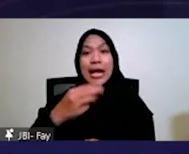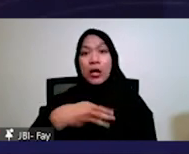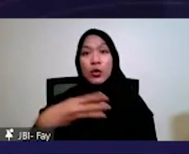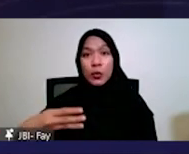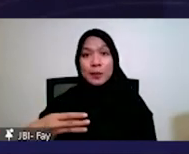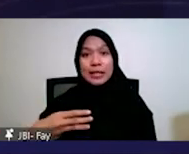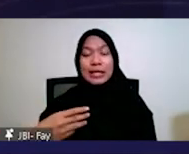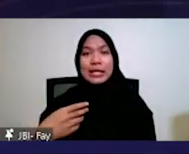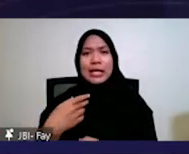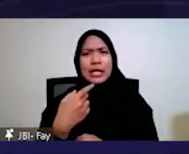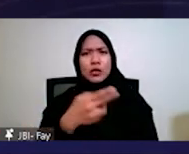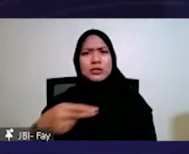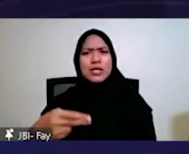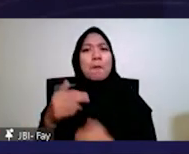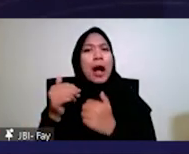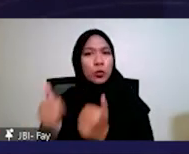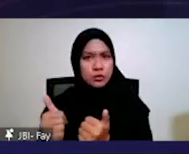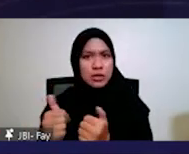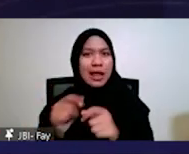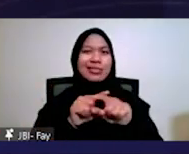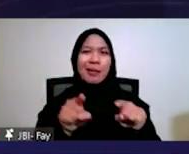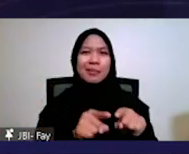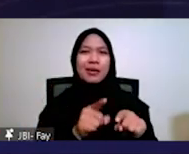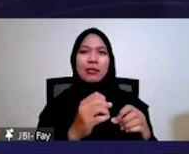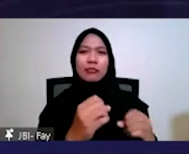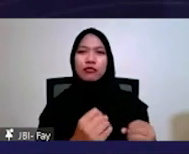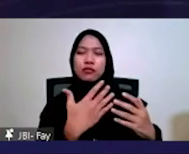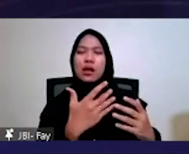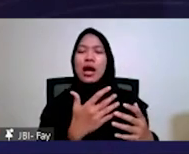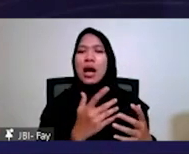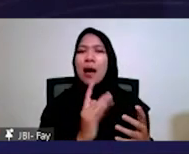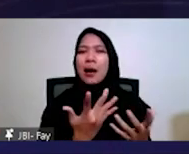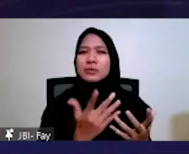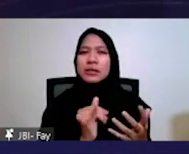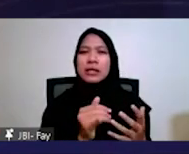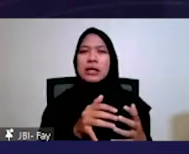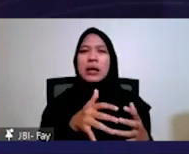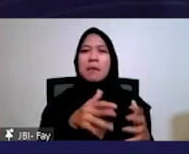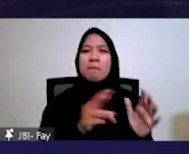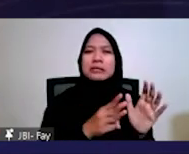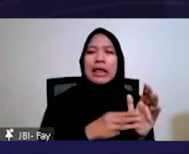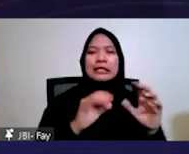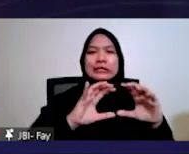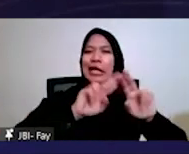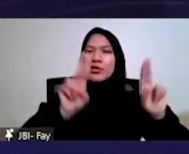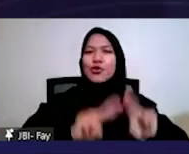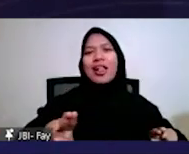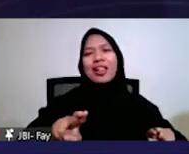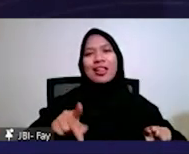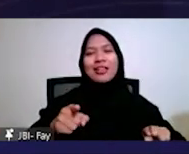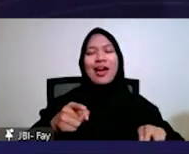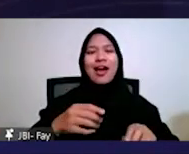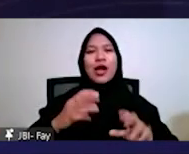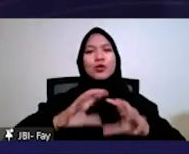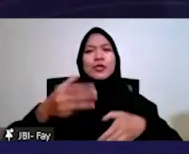di dalam negeri itu bagus tapi sedang terjadi goro-goro di dunia internasional n dunia